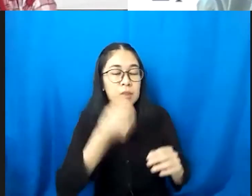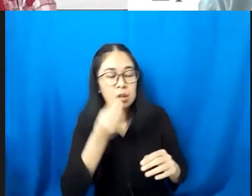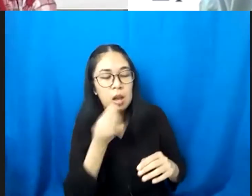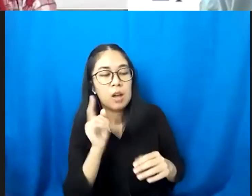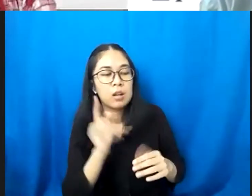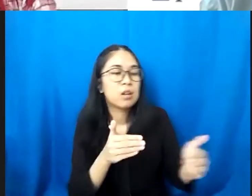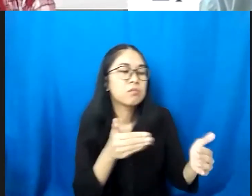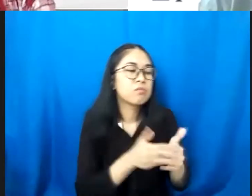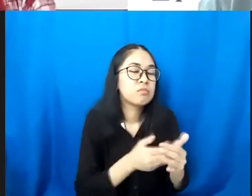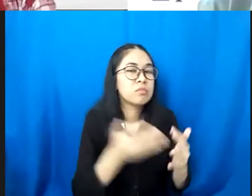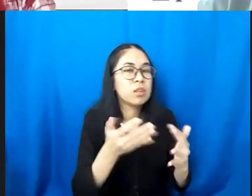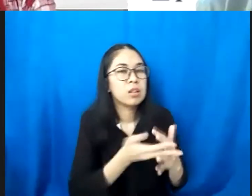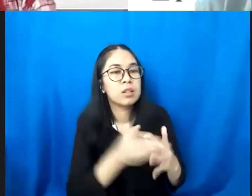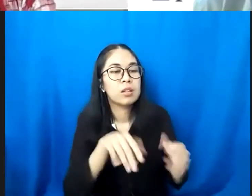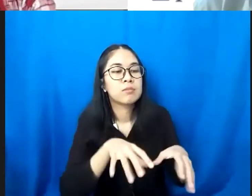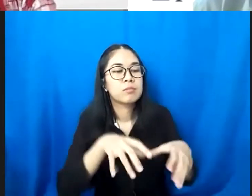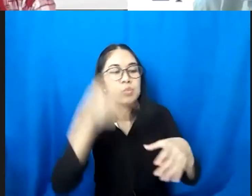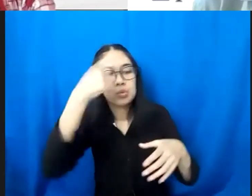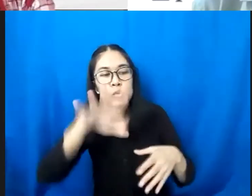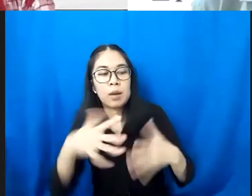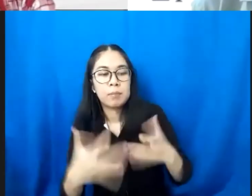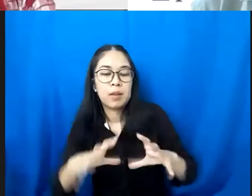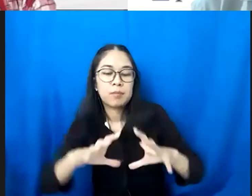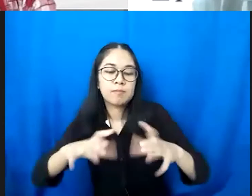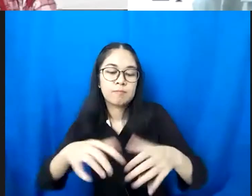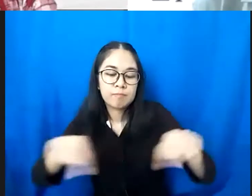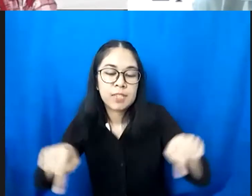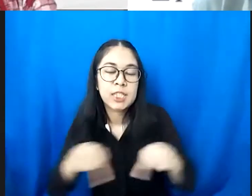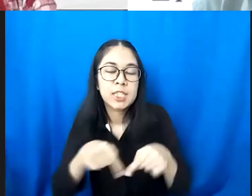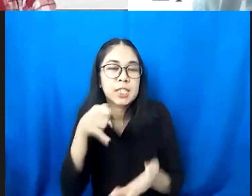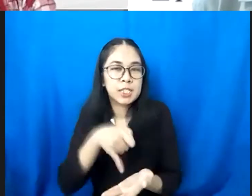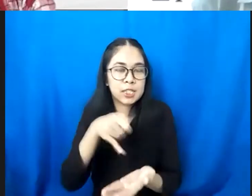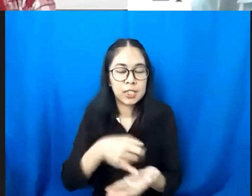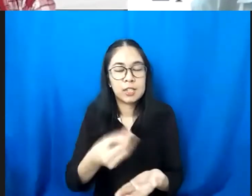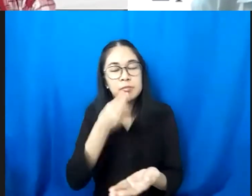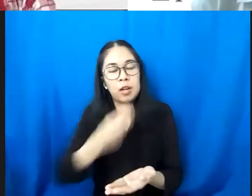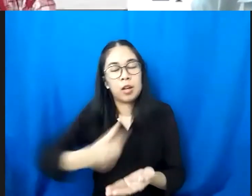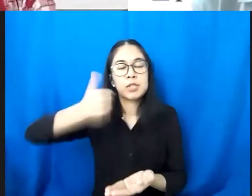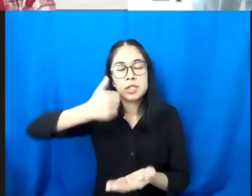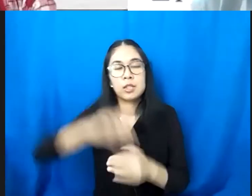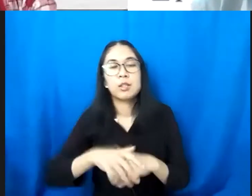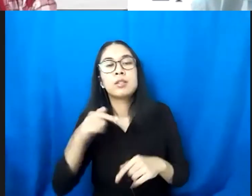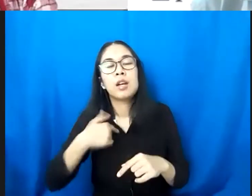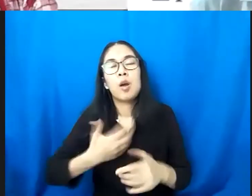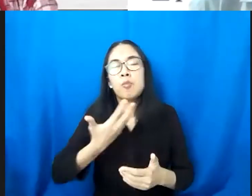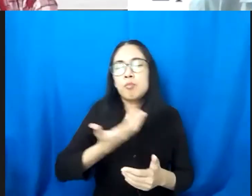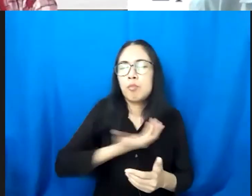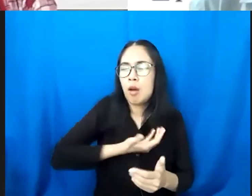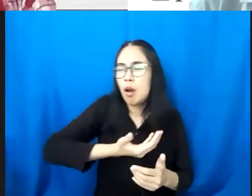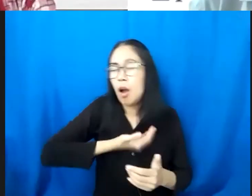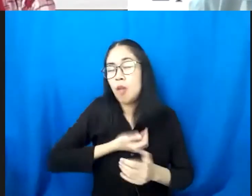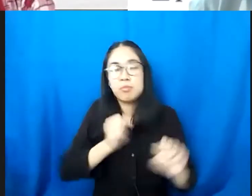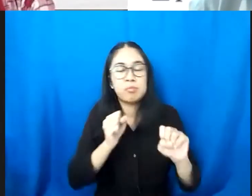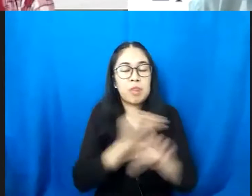sesi isi piringku. Saya ingin sekali mempraktekkan apa yang sudah saya dapat di pelatihan